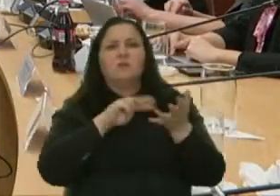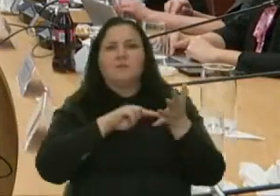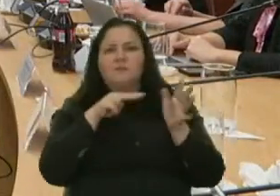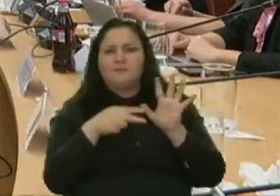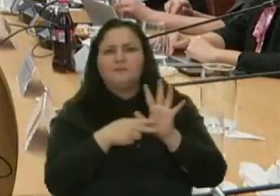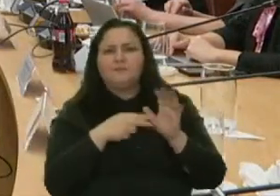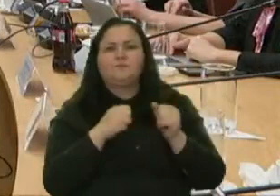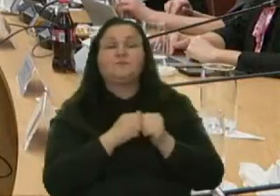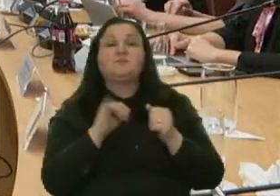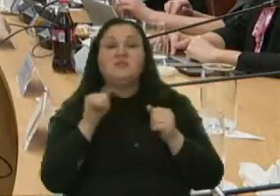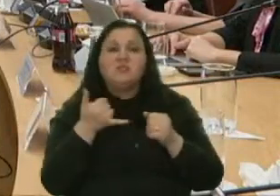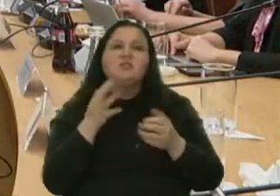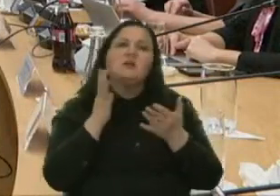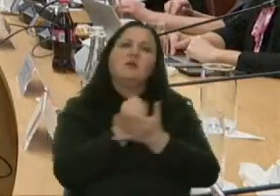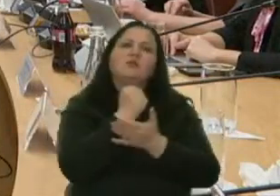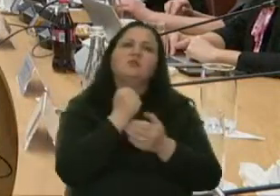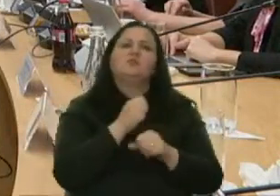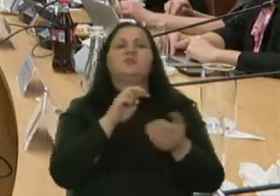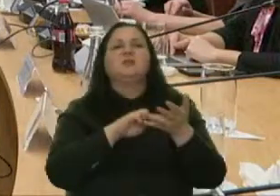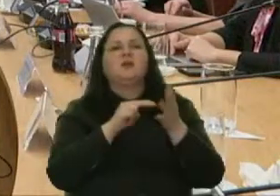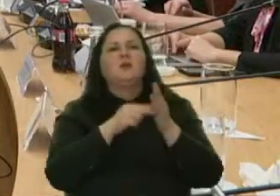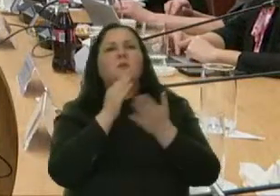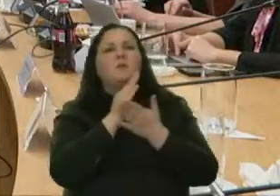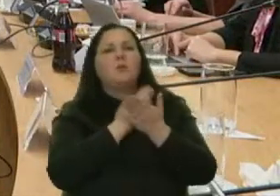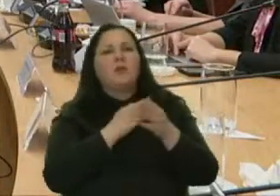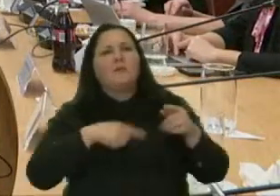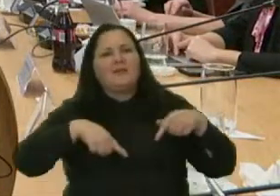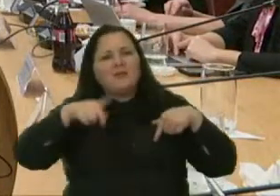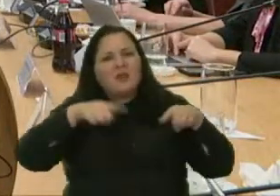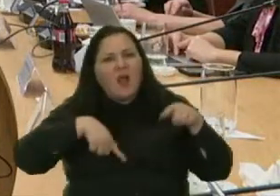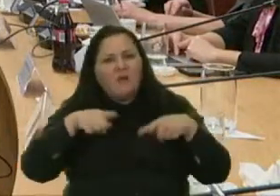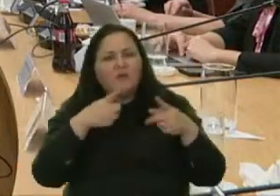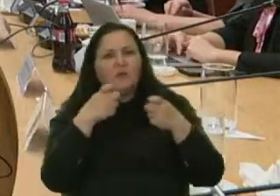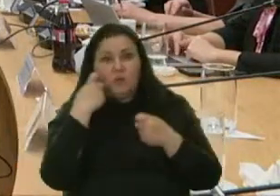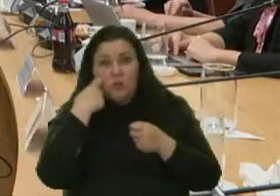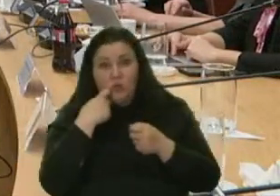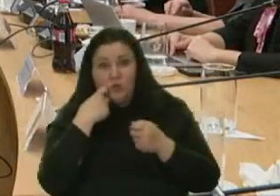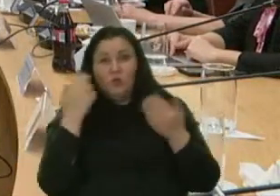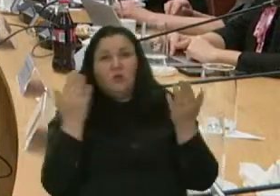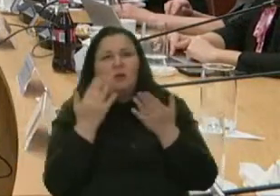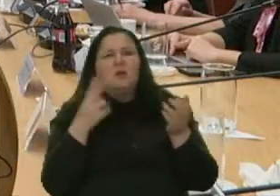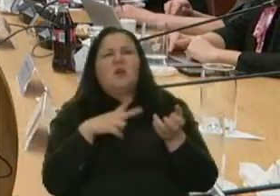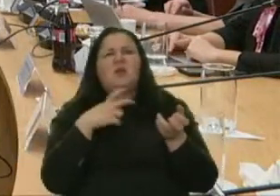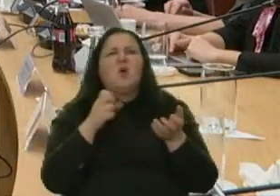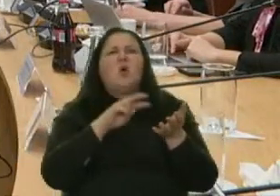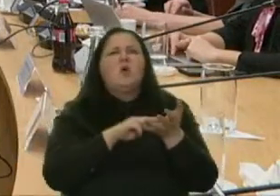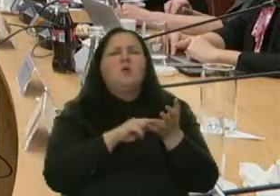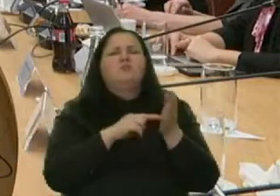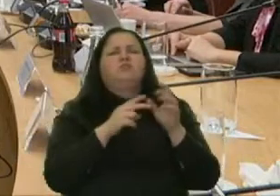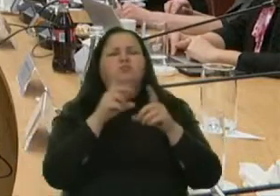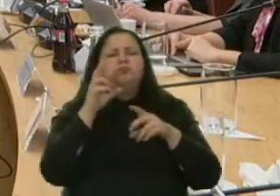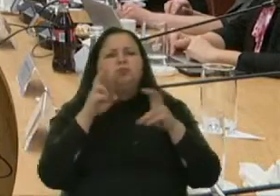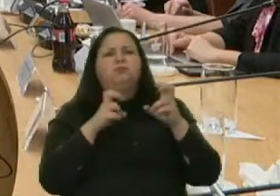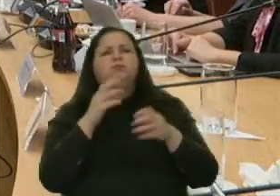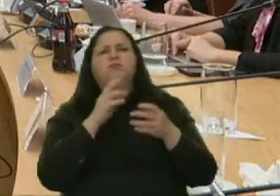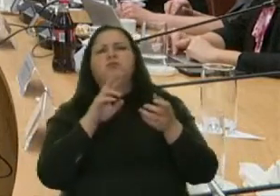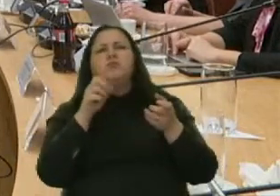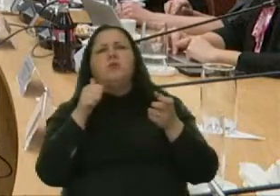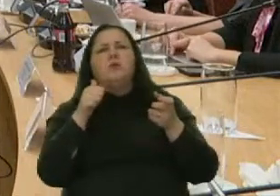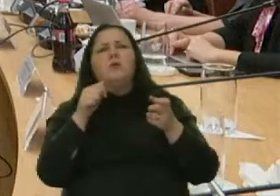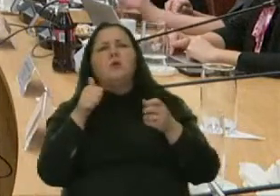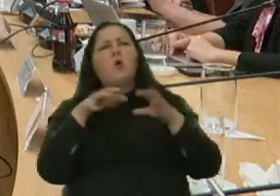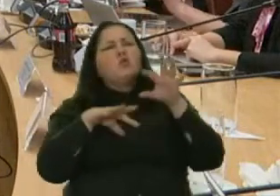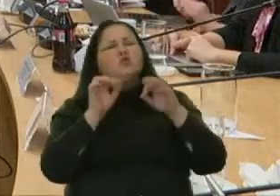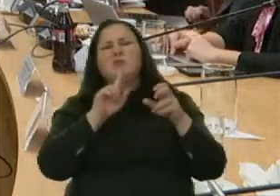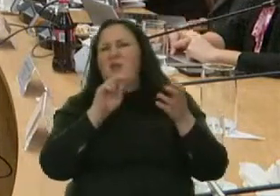nu numai să încercăm să și reușim să rezolvăm problema traficului din Cluj care este o soluție de ani de zile nerezolvată